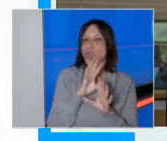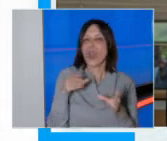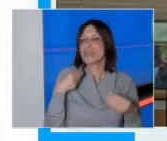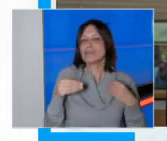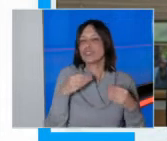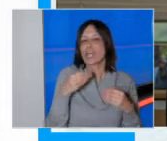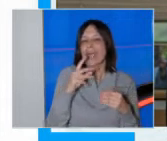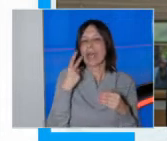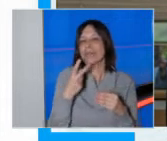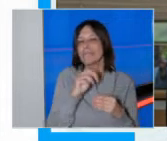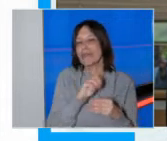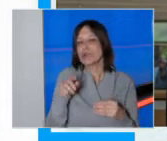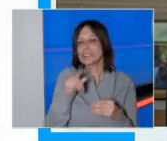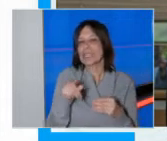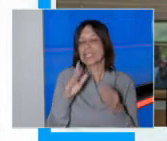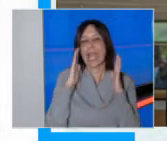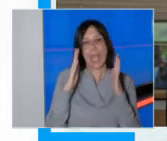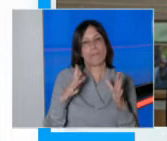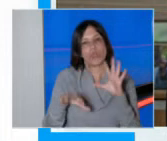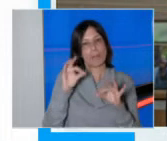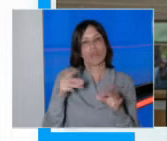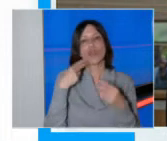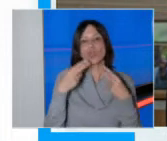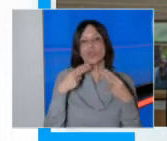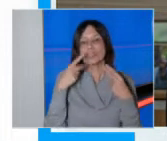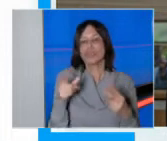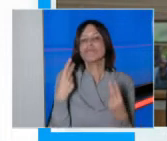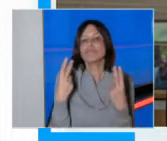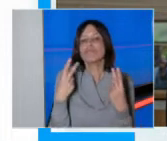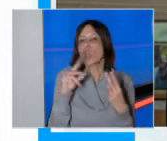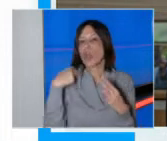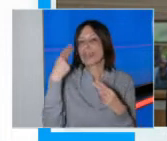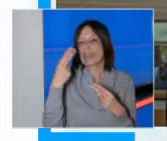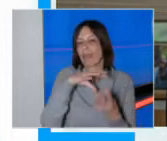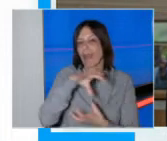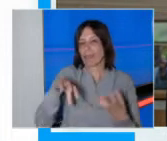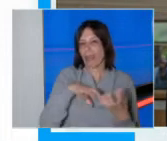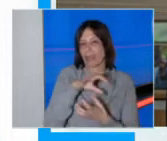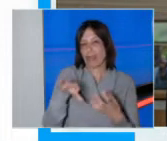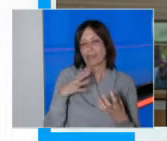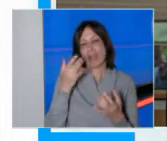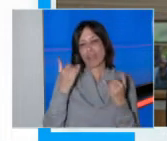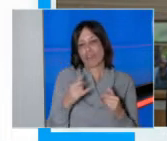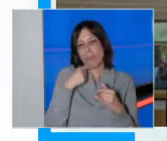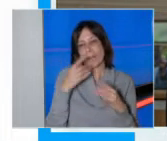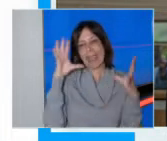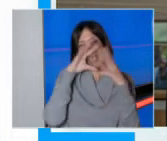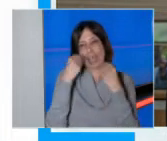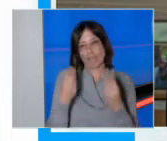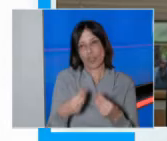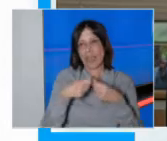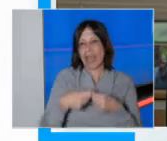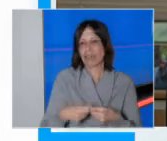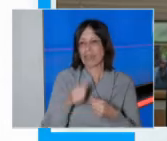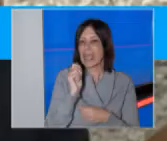בנושא הזה. אמון הבחירות ותוצאותיהן הוא קריטי כדי שלא נגלוש לאנרכיה ועל כך אנחנו רואים עכשיו ערב טוב לחבר הכנסת